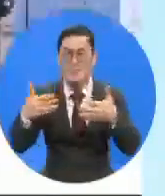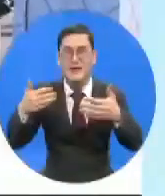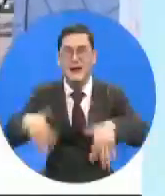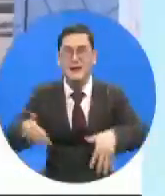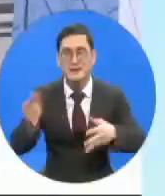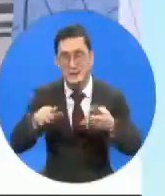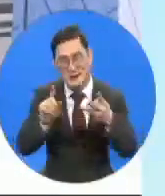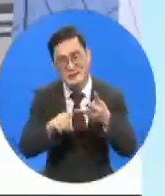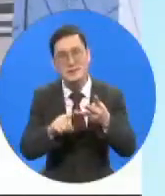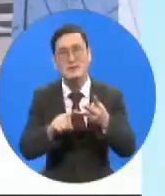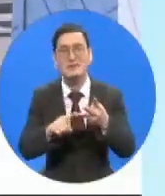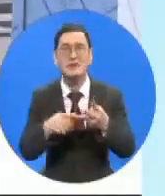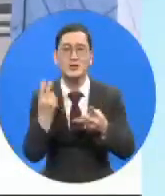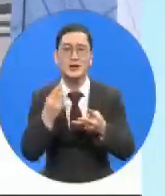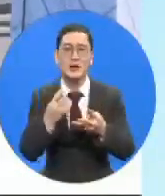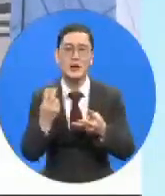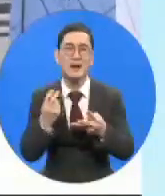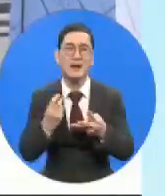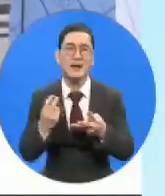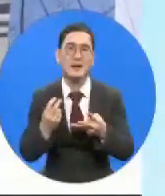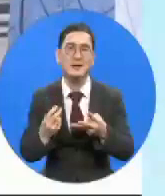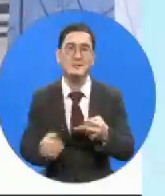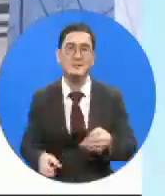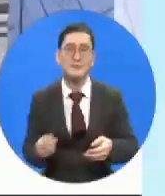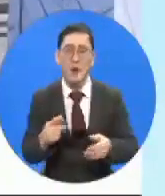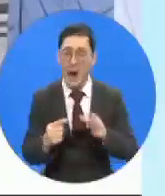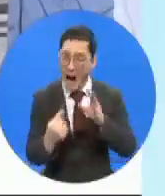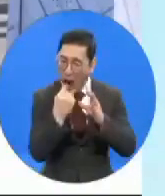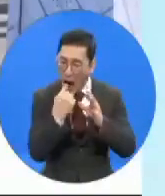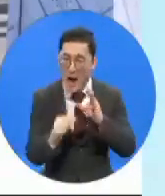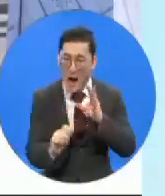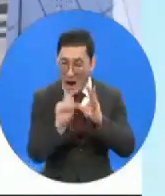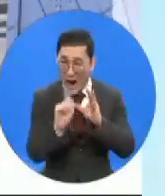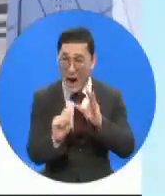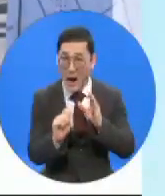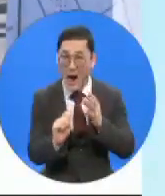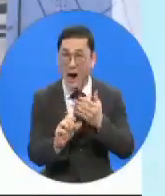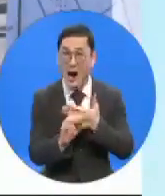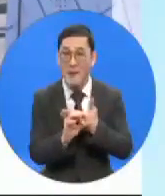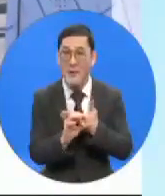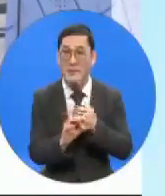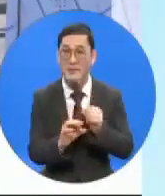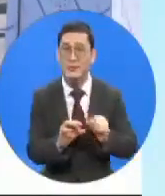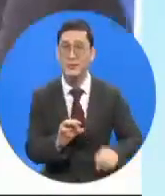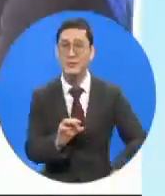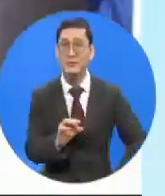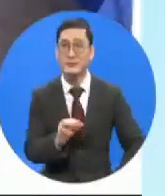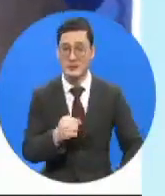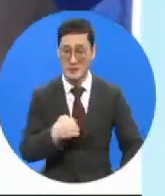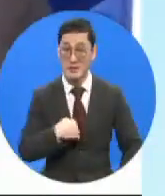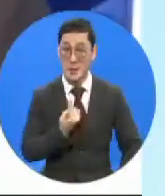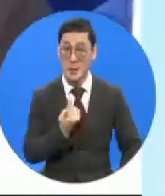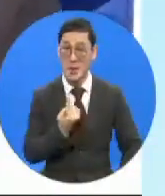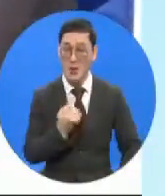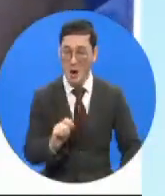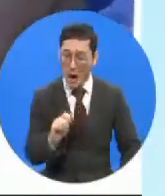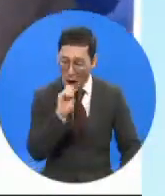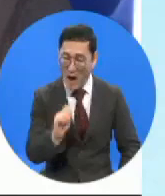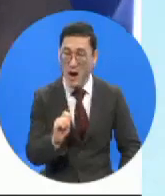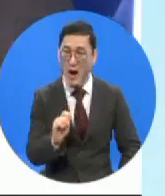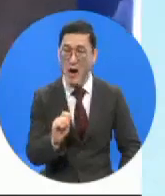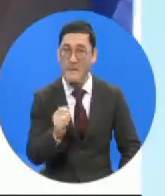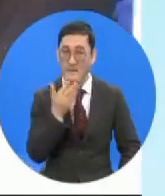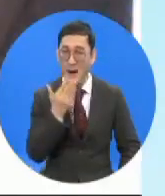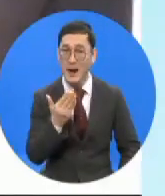채취하는데 꼭 지금 의사 선생님이 하게 되어 있는데 네. 타액 검사인 경우에서는 사실은 본인이 검체를 채취할 수 있는